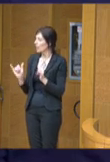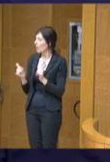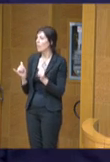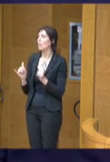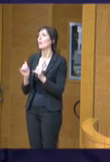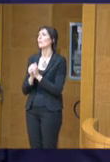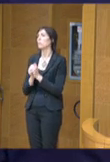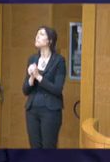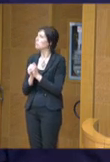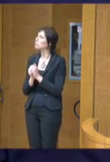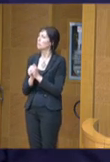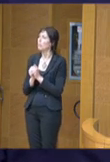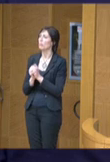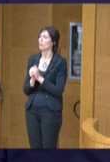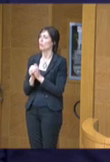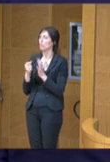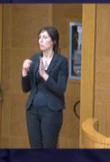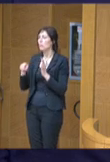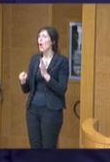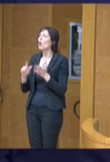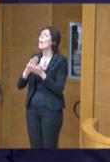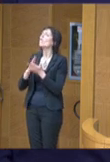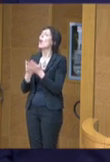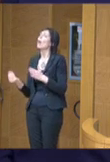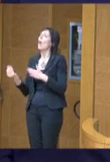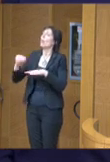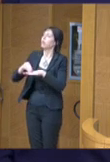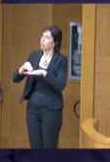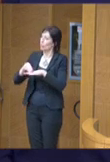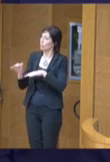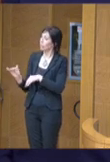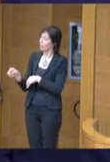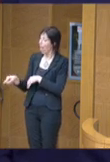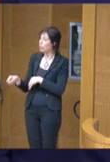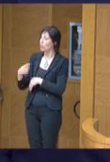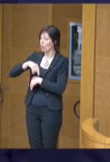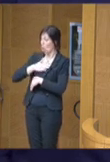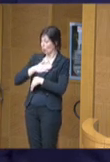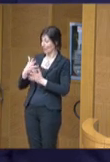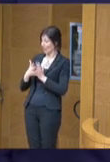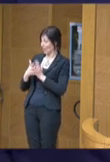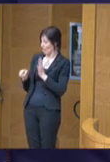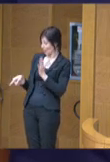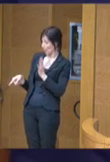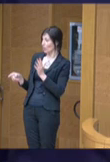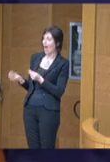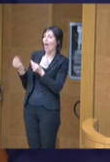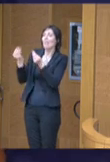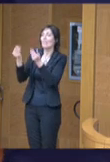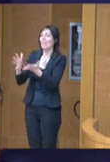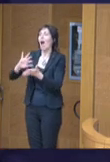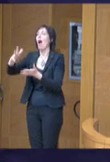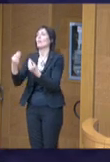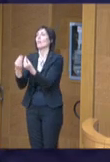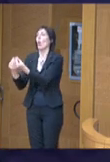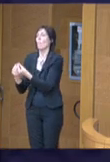divertente ma significativo, è il valore aggiunto che il bambino nostro in difficoltà